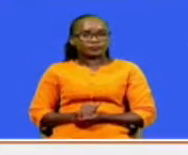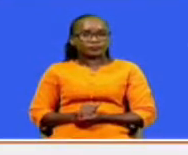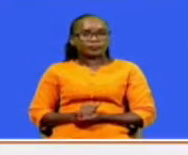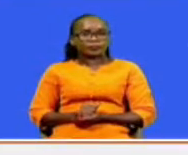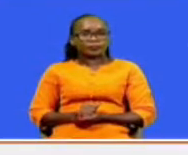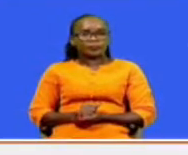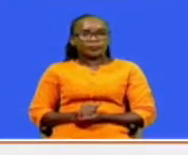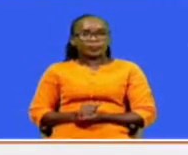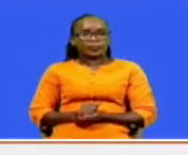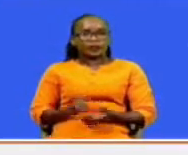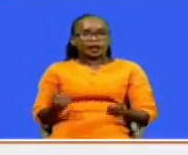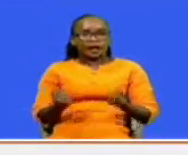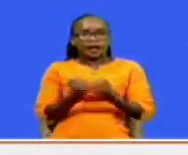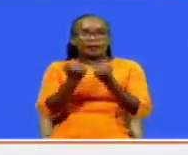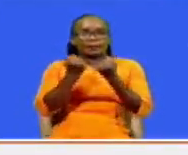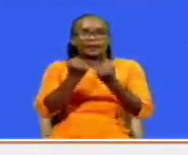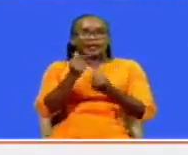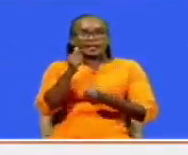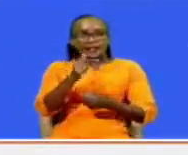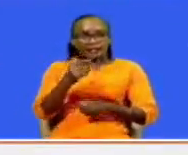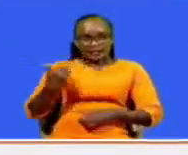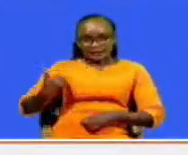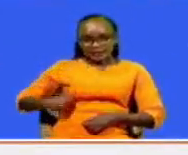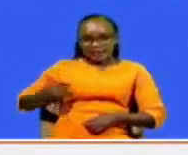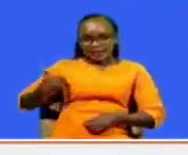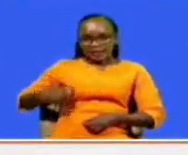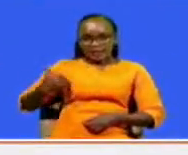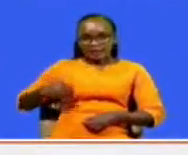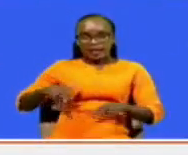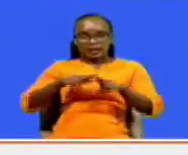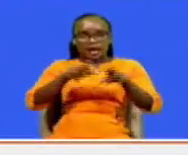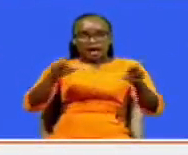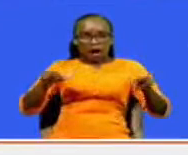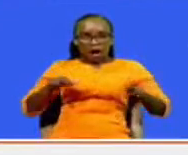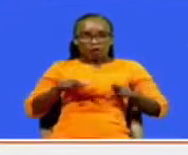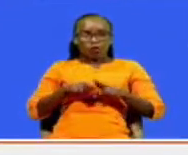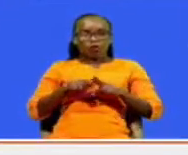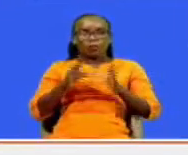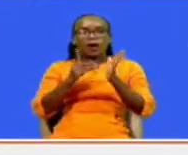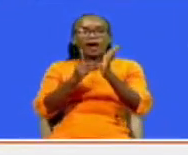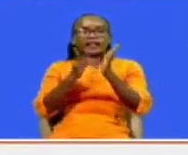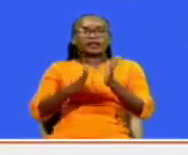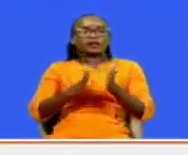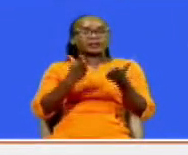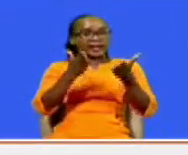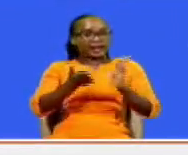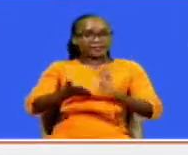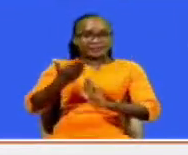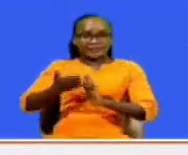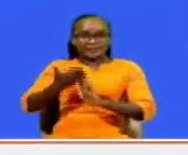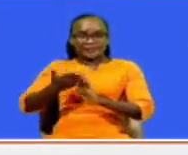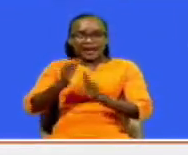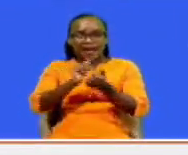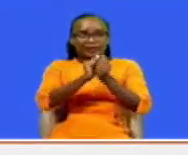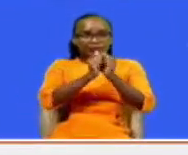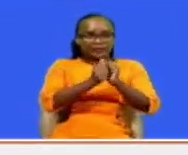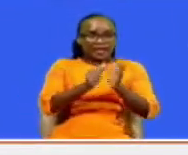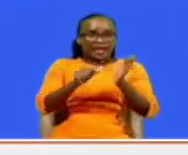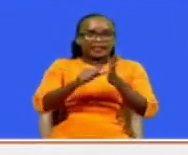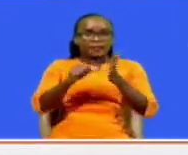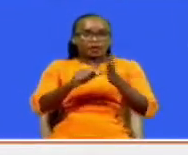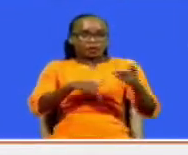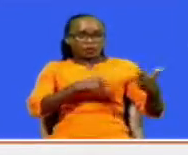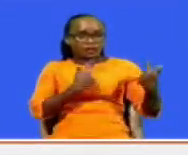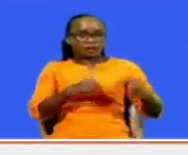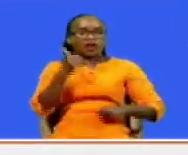Ndivyo hali ilivyo kwenye chumba hiki cha kufanyia upasuaji. Madaktari wako mbioni kurekebisha tatizo kwenye moyo